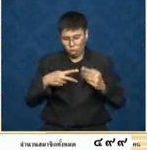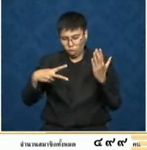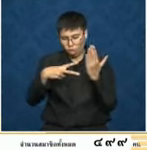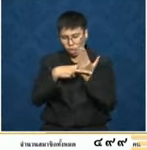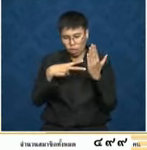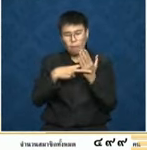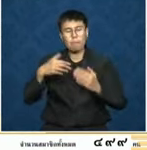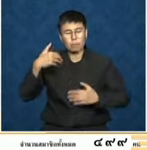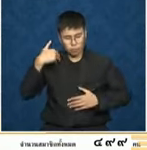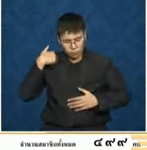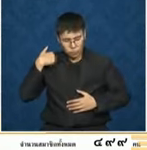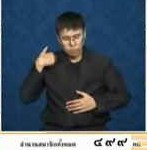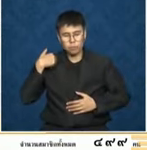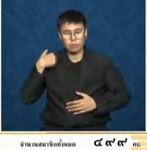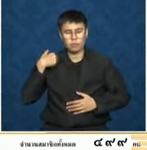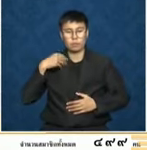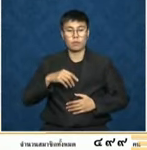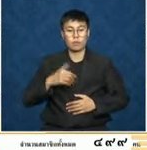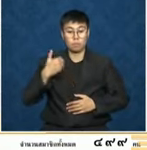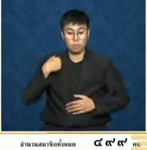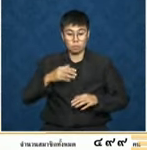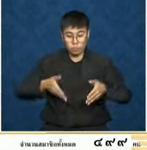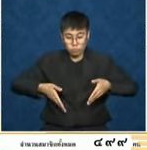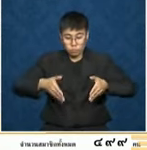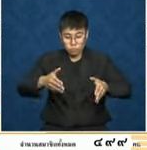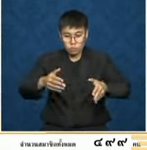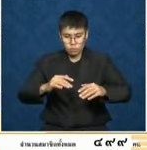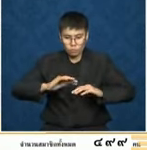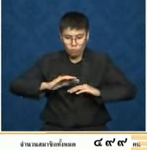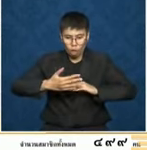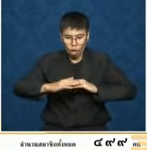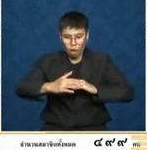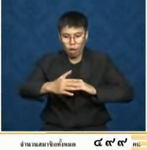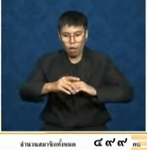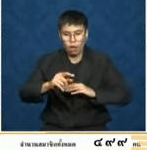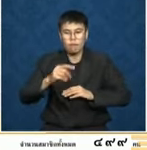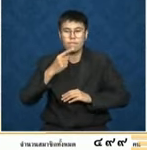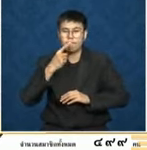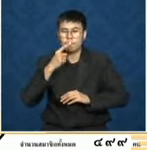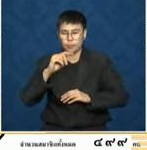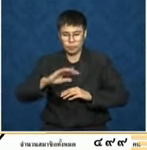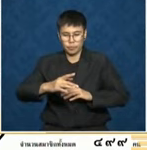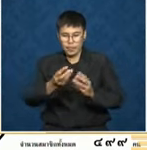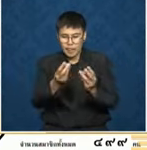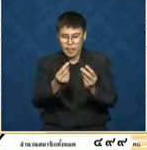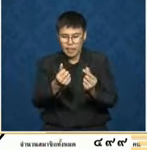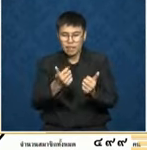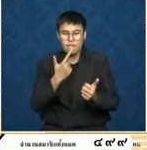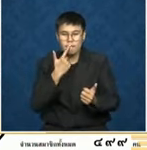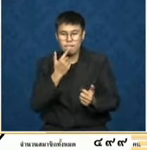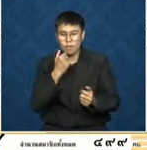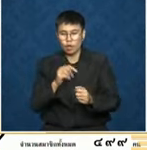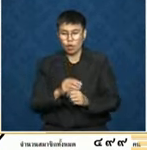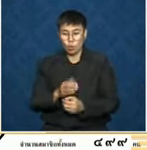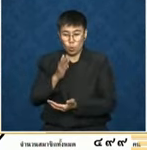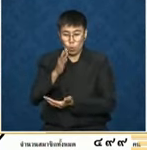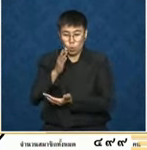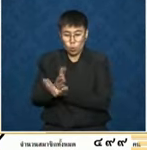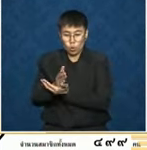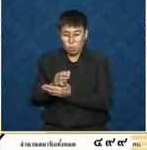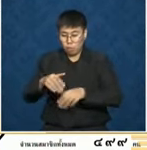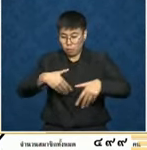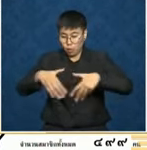ถ้ามีทางลูกรางเส้นเดียวท่านประธานครับผู้รับเหมาต้องขอให้ประชาชนในพื้นที่หยุดเป็นอาทิตย์นะครับห้ามเข้า